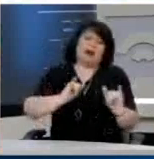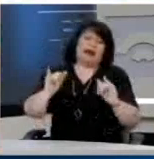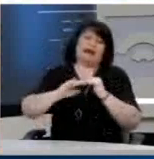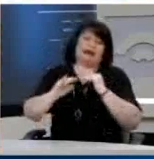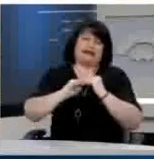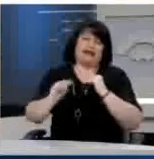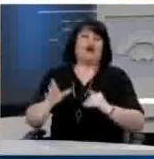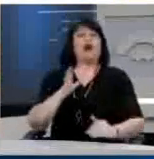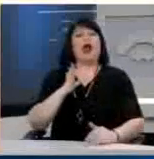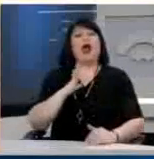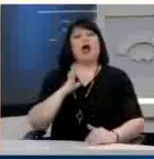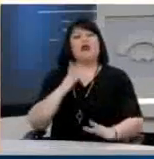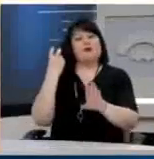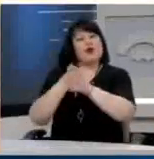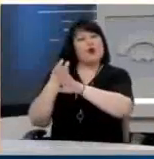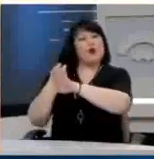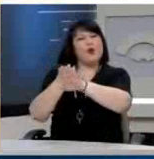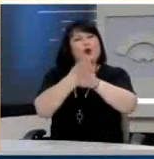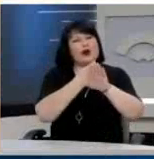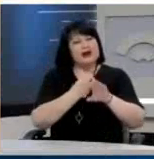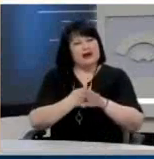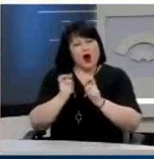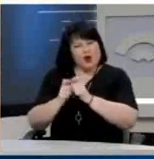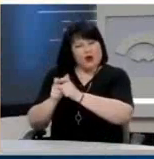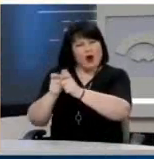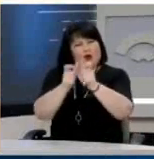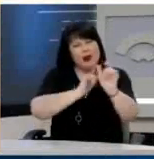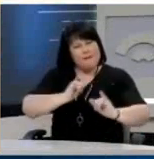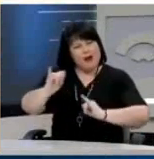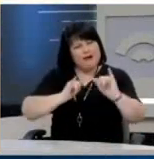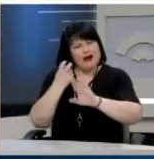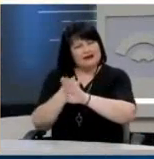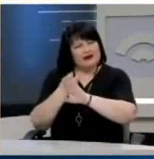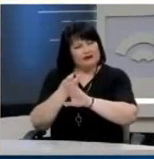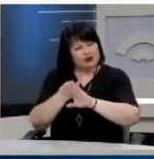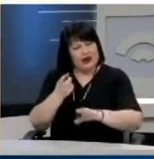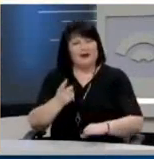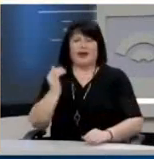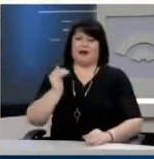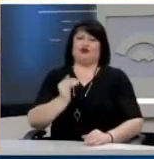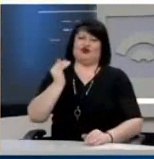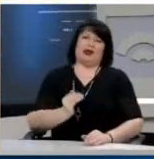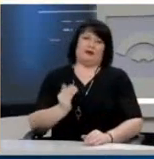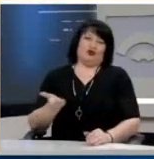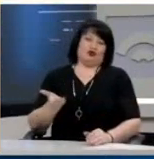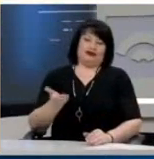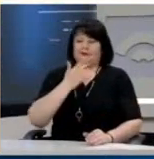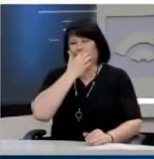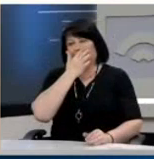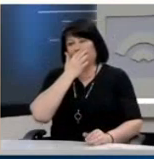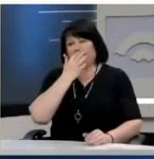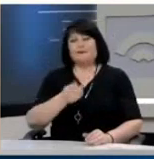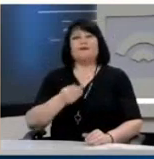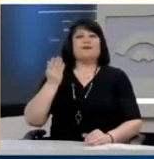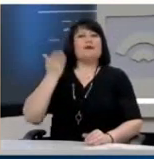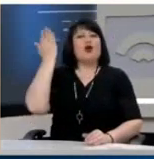αλλά και τους κατοίκους μας στα ορεινά χωριά, στις ορεινές περιοχές, με εκτόσεις